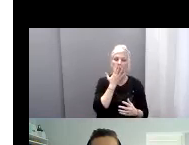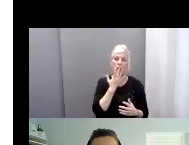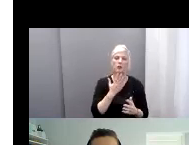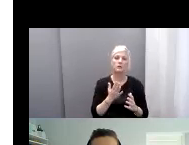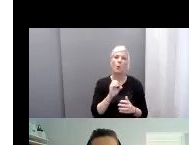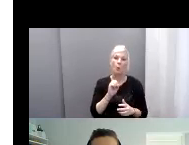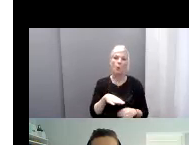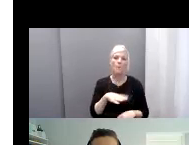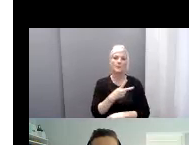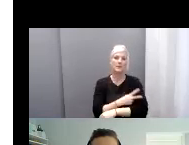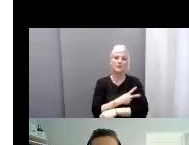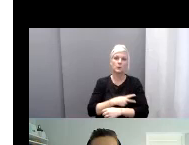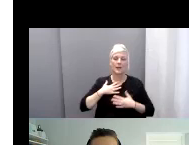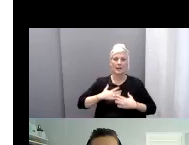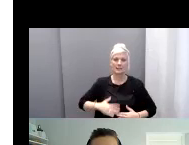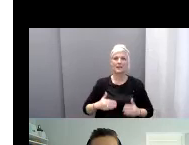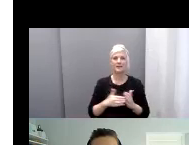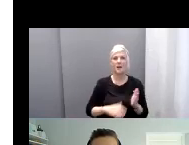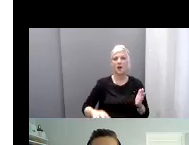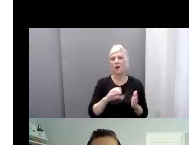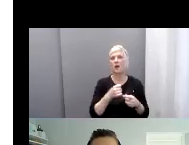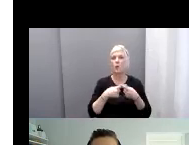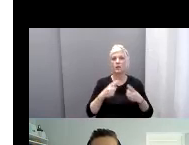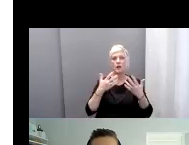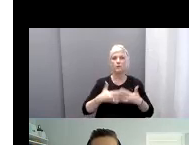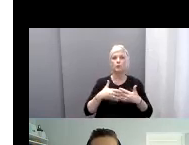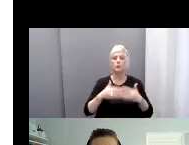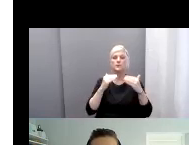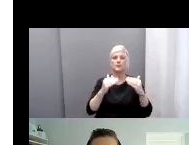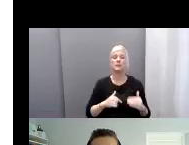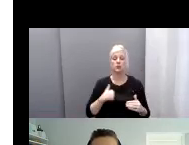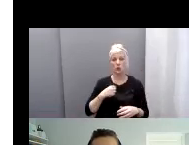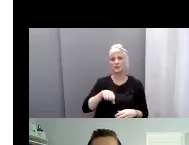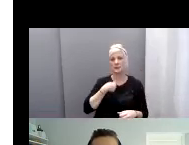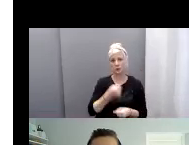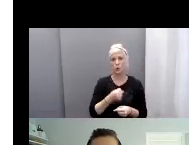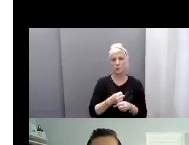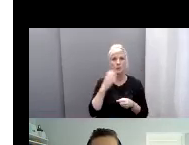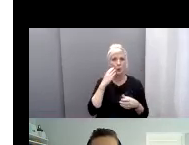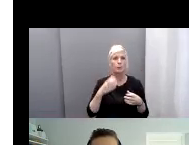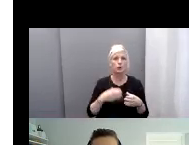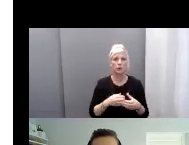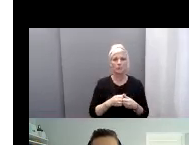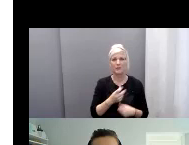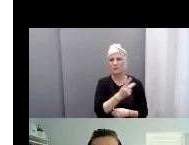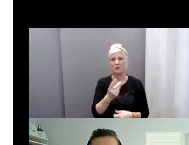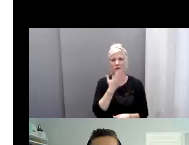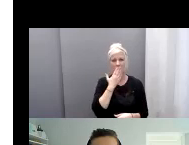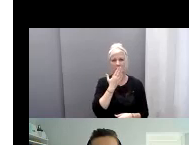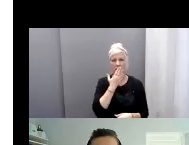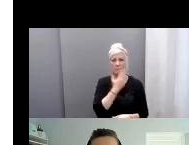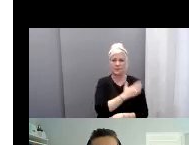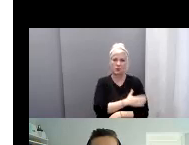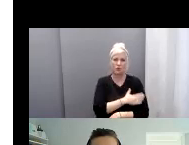av funktionsnedsättning? Jag jobbar på en gruppbostad, men tror tyvärr inte att någon annan i personalen är intresserad av att lära sig mer om